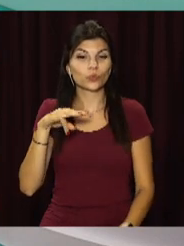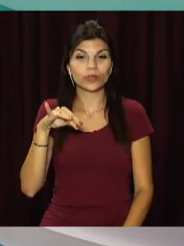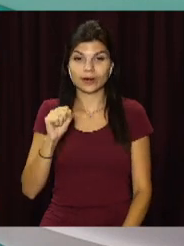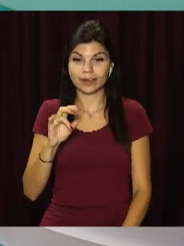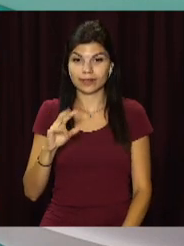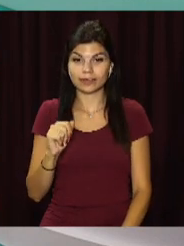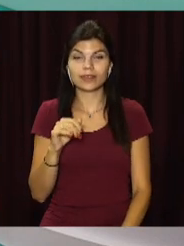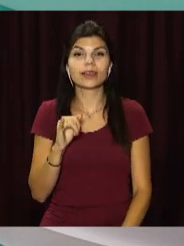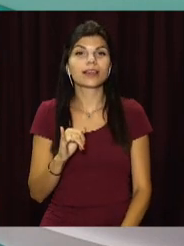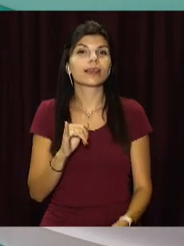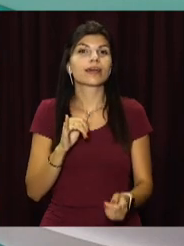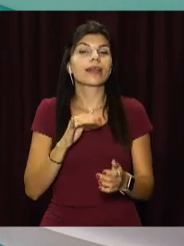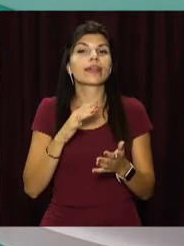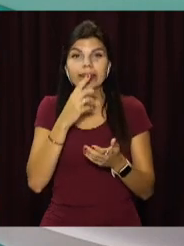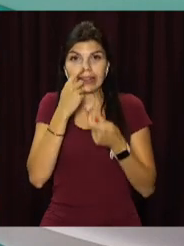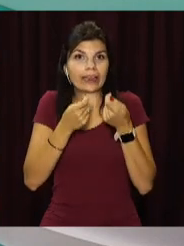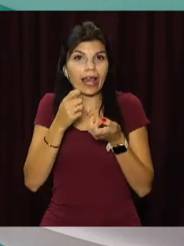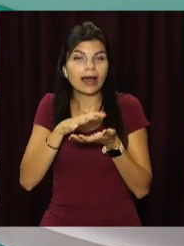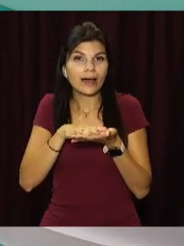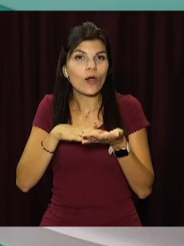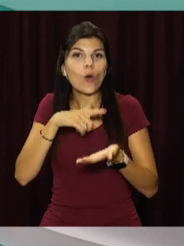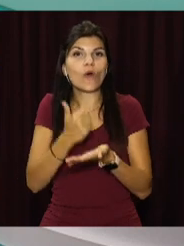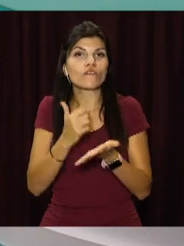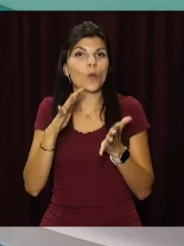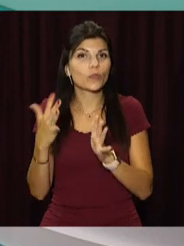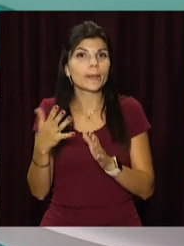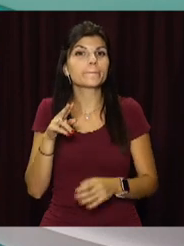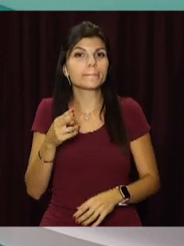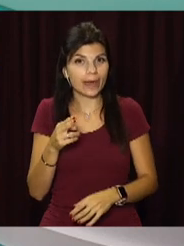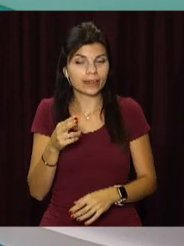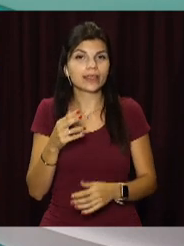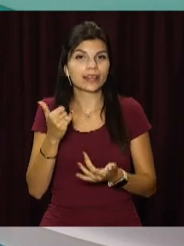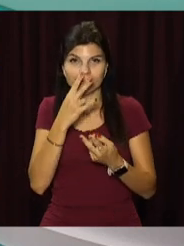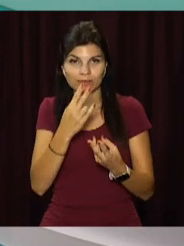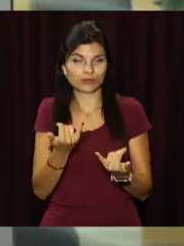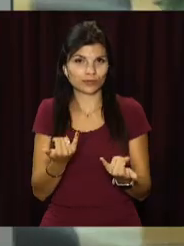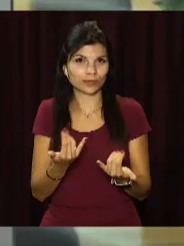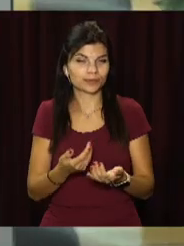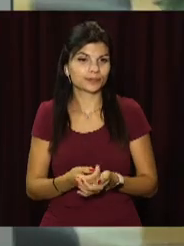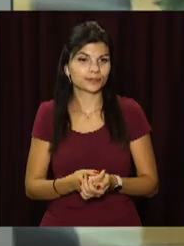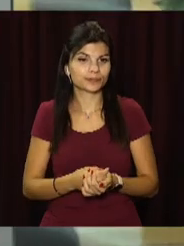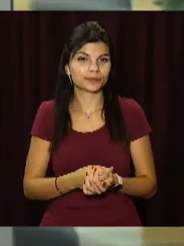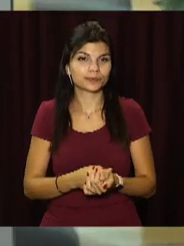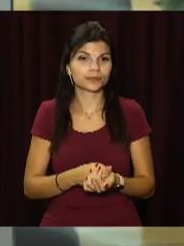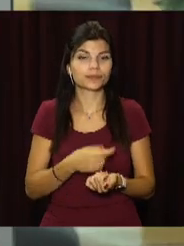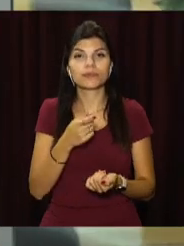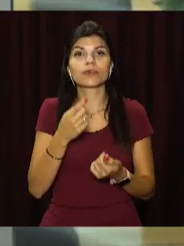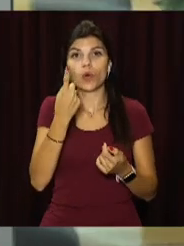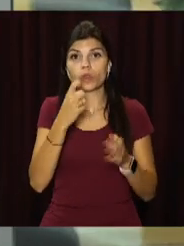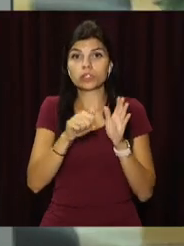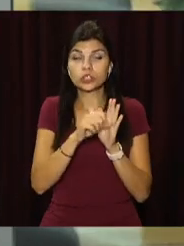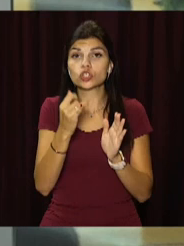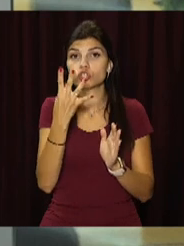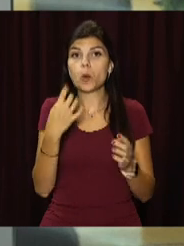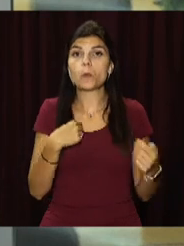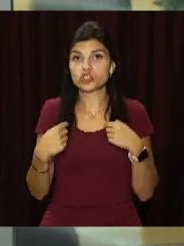Юліана Пуговкіна. І детальніше про головні події п'ятниці дивіться зараз. Один загиблий та